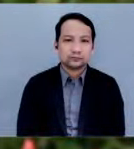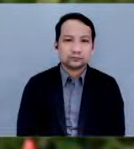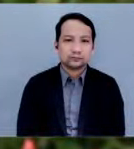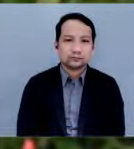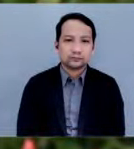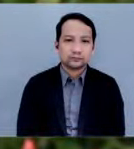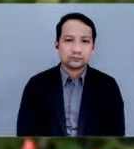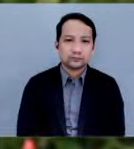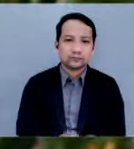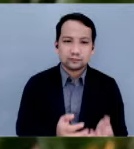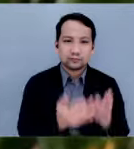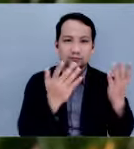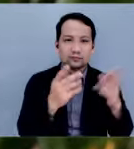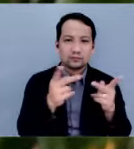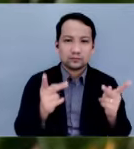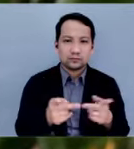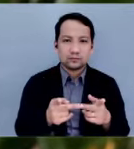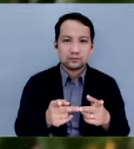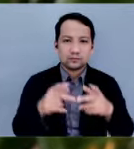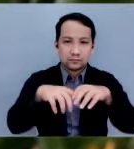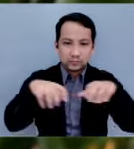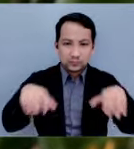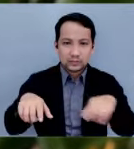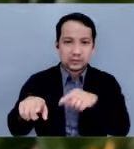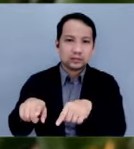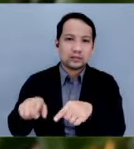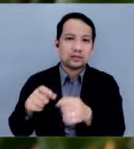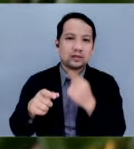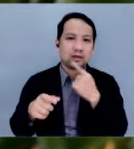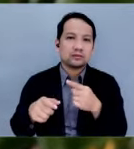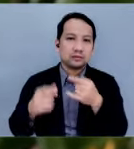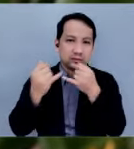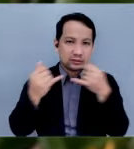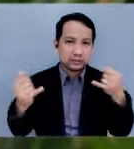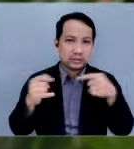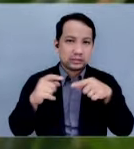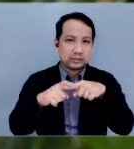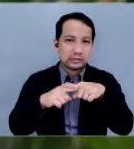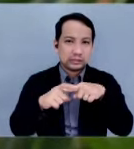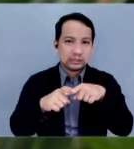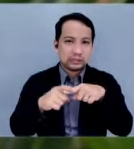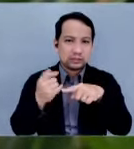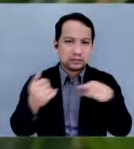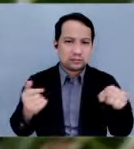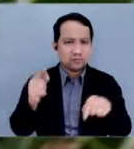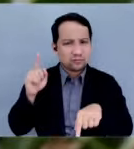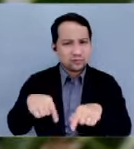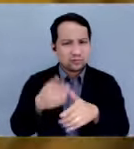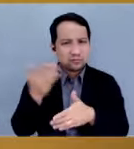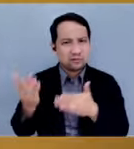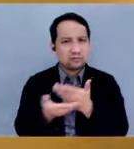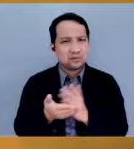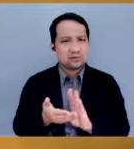Nagasunog po sa lugar namin. Ang dahilan, yung kapitbahay namin na nagjumper ng kuryente. Pwede po ba siya kasuhan? Legal